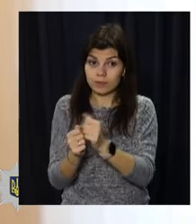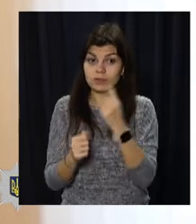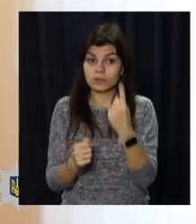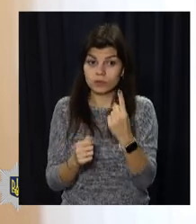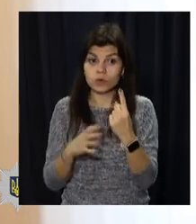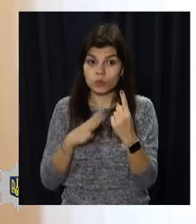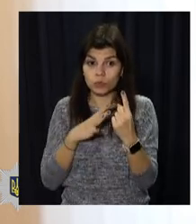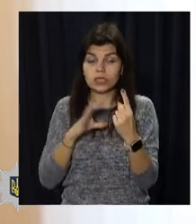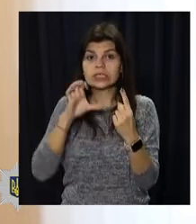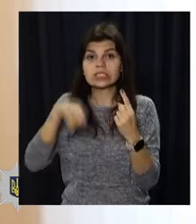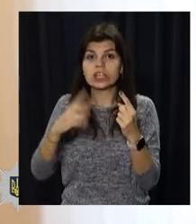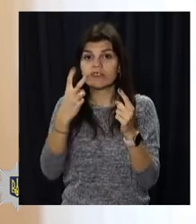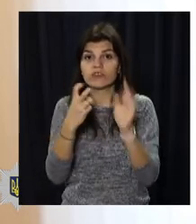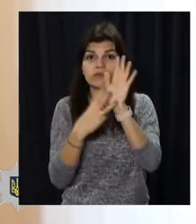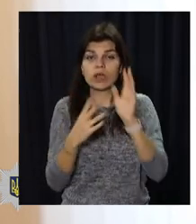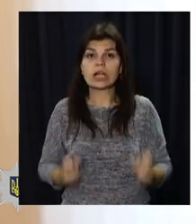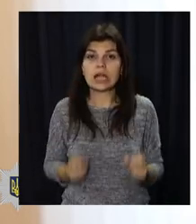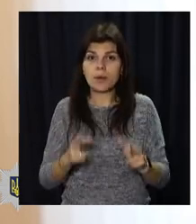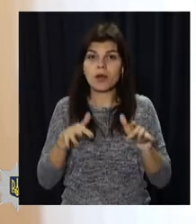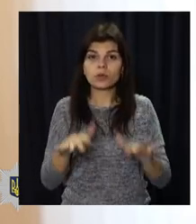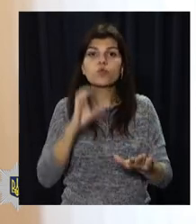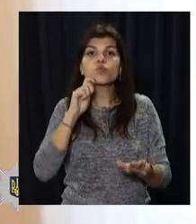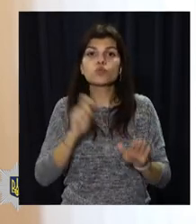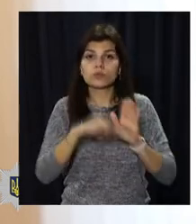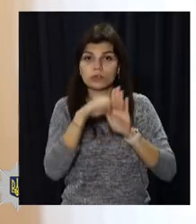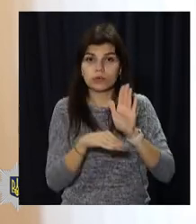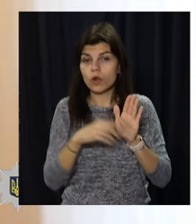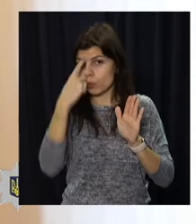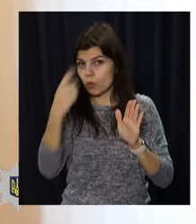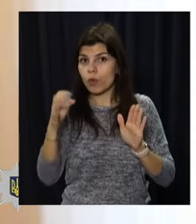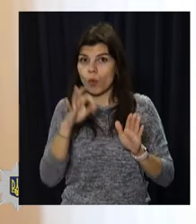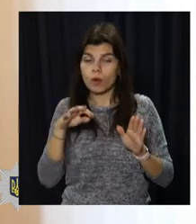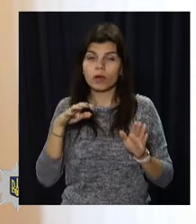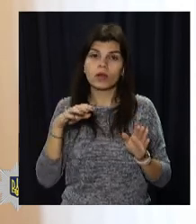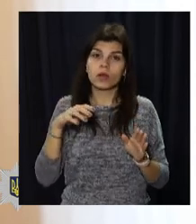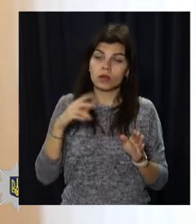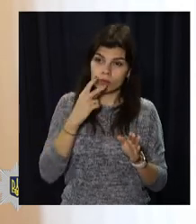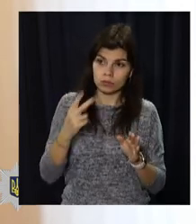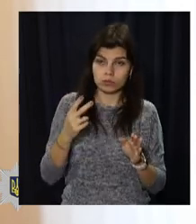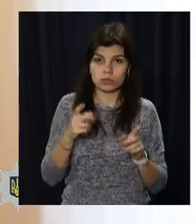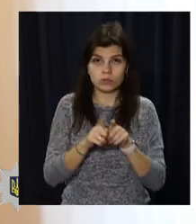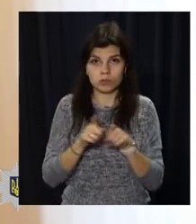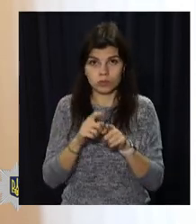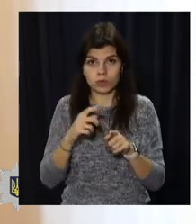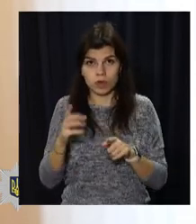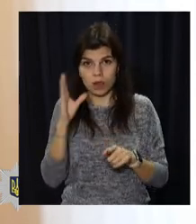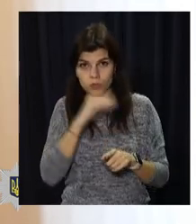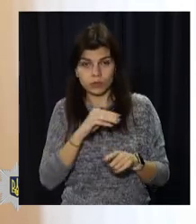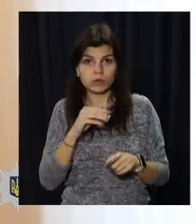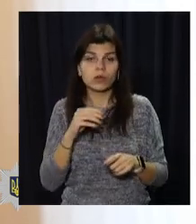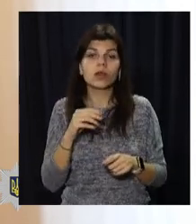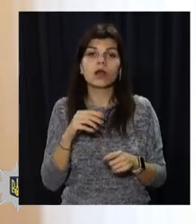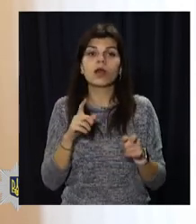було затримано в порядку статті 208 Кримінально-процесуального кодексу, повідомлено про підозру, а також